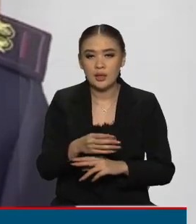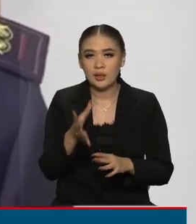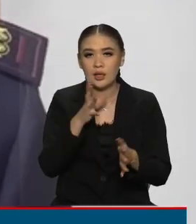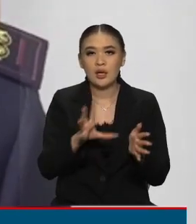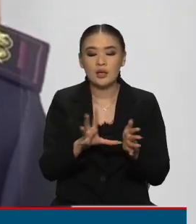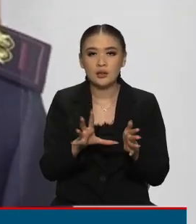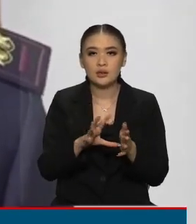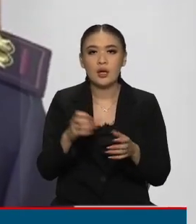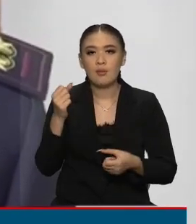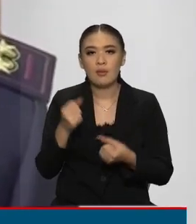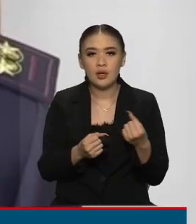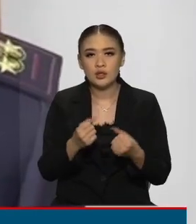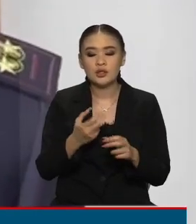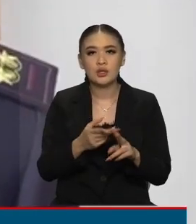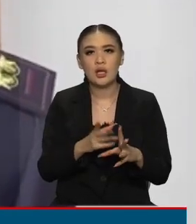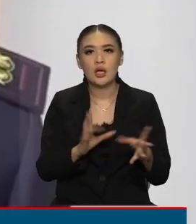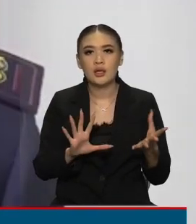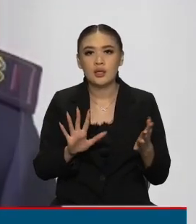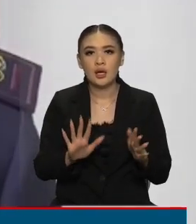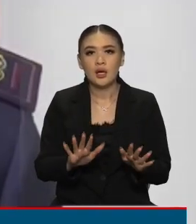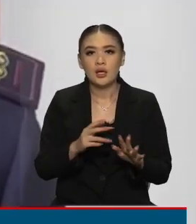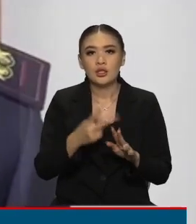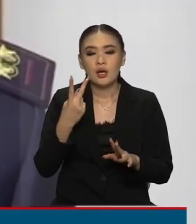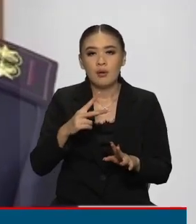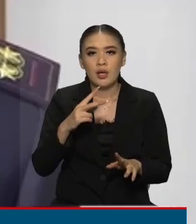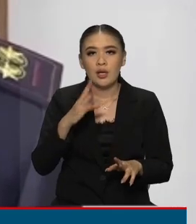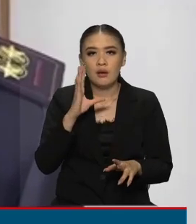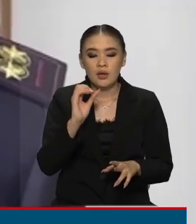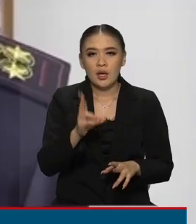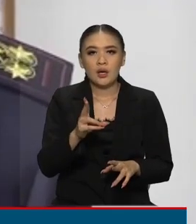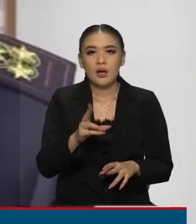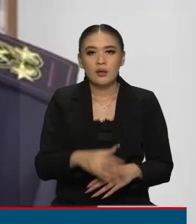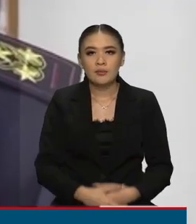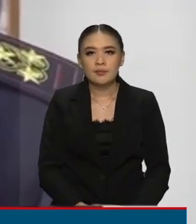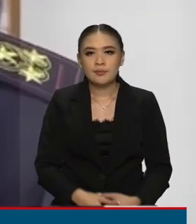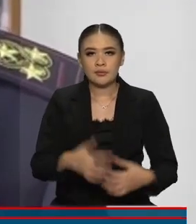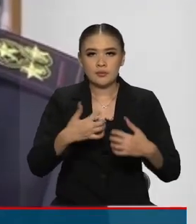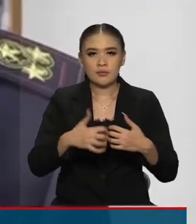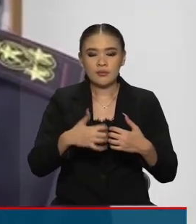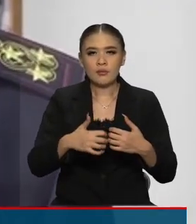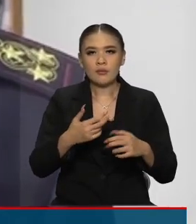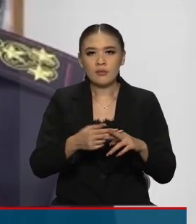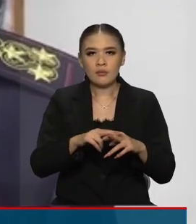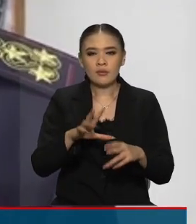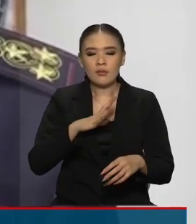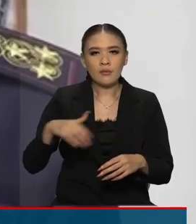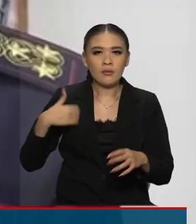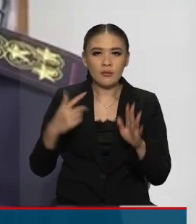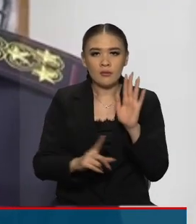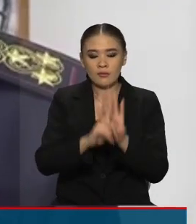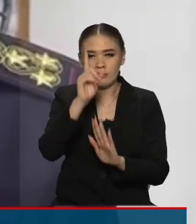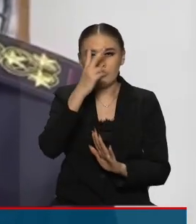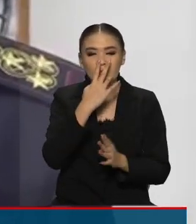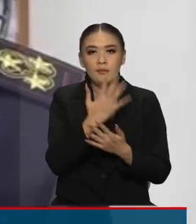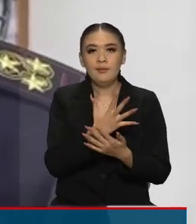машиналар, автоцистерналар тек қана 20-ші ғасырдың ортасына таман қолданыла бастады.